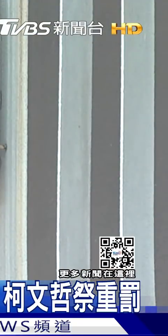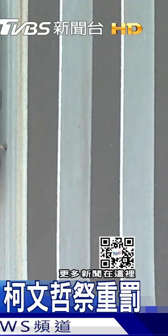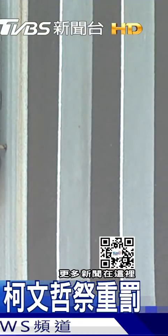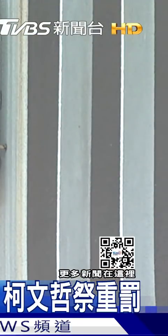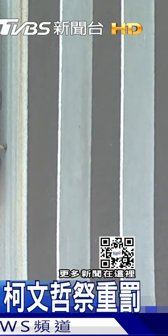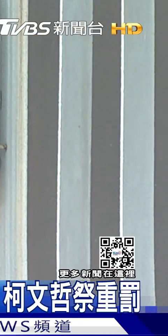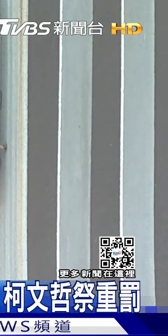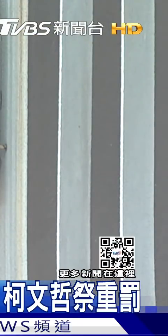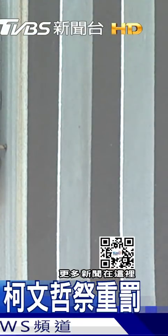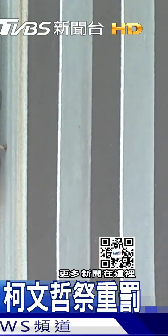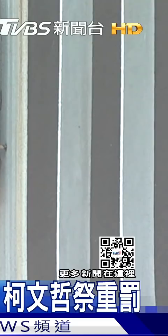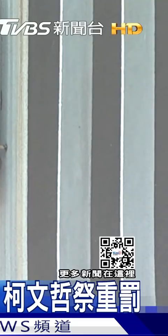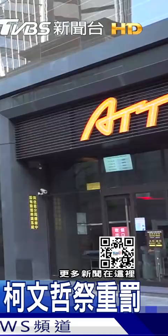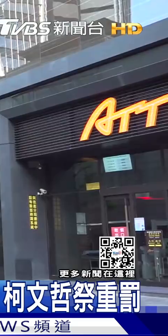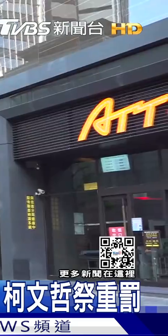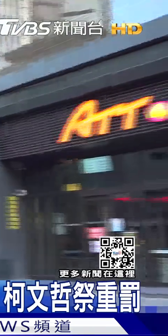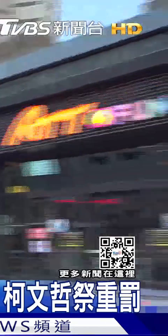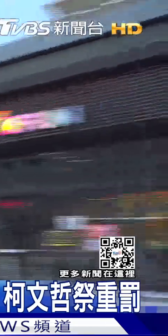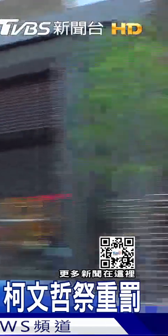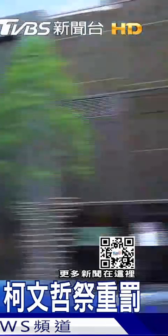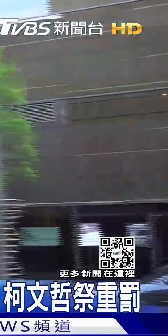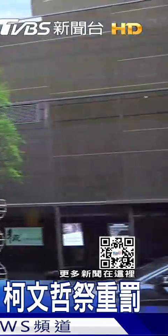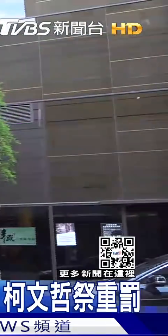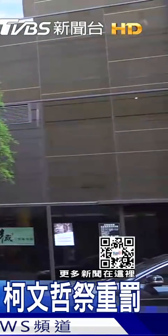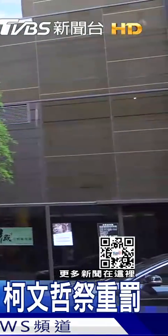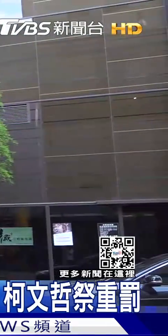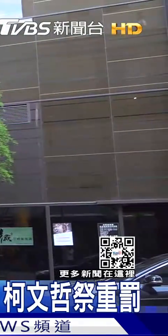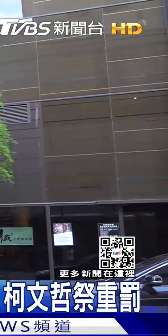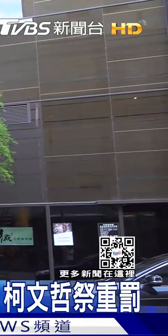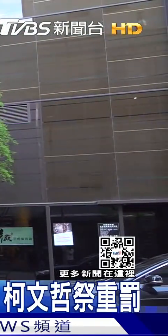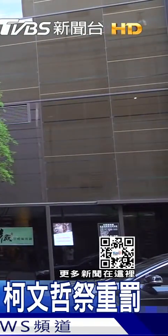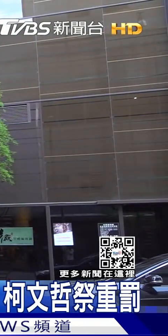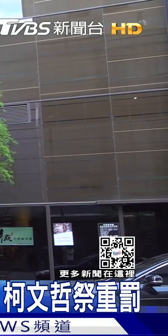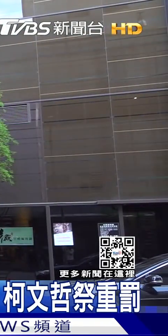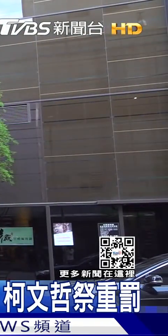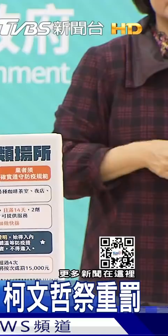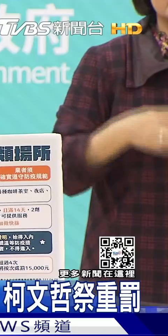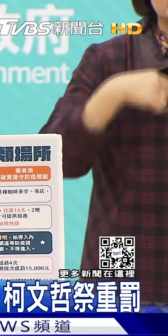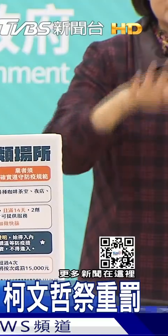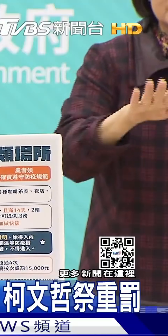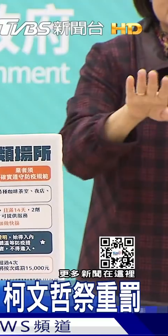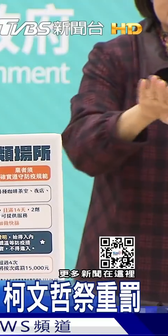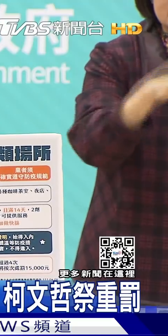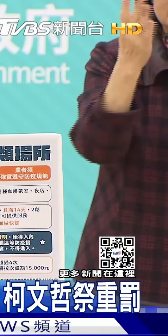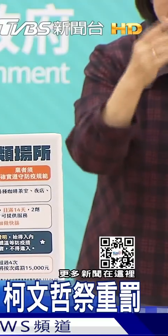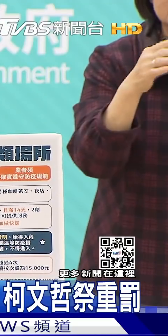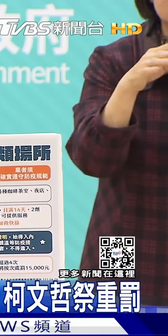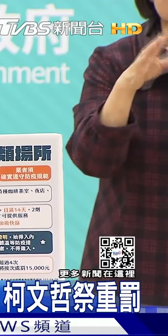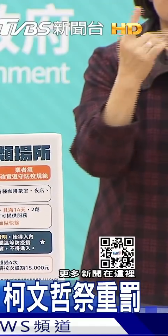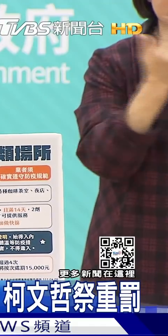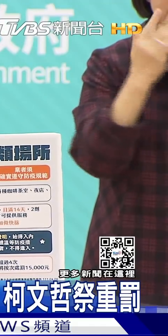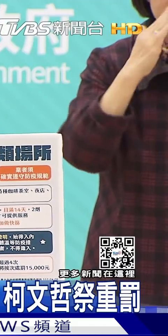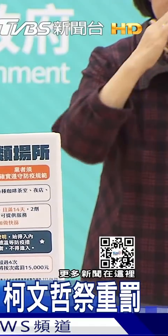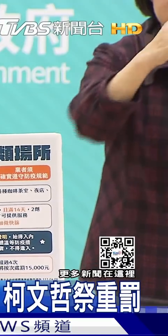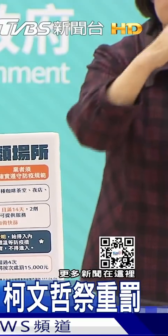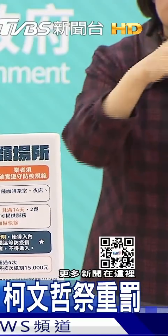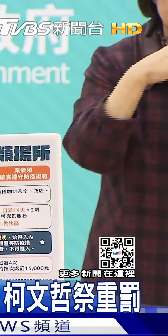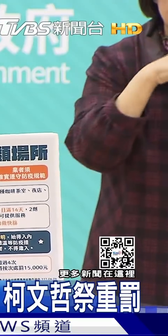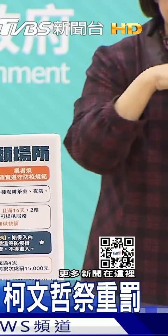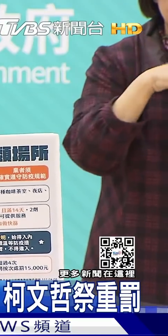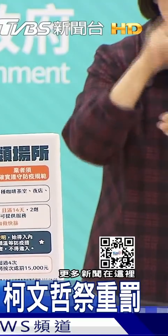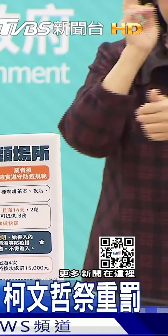乐场，总共20例阳性确诊，让柯文哲市长决定祭出重罚。 台北市到8大行业临检的时